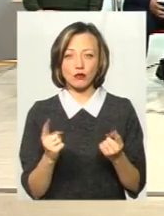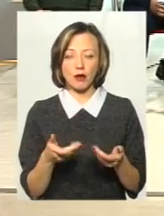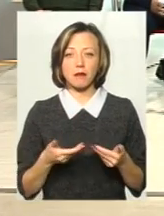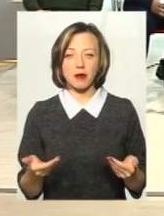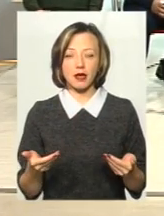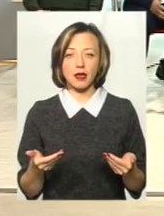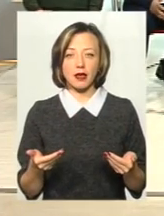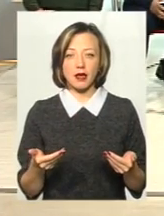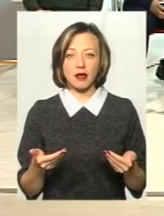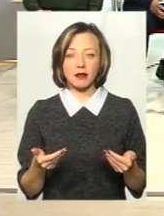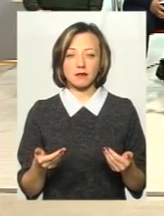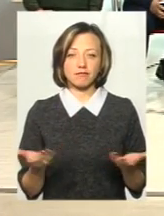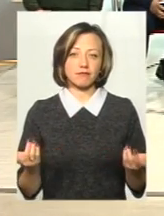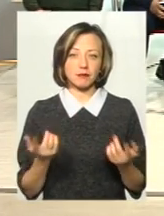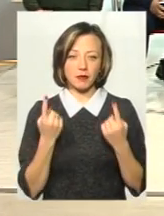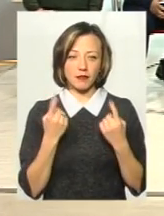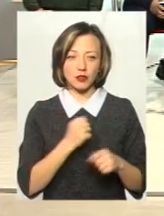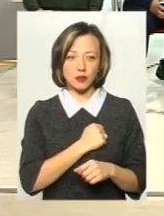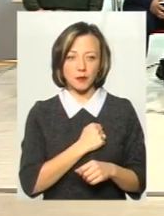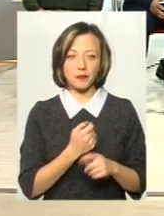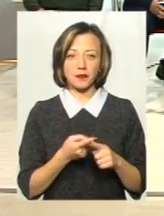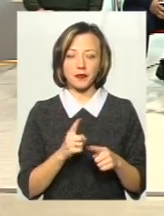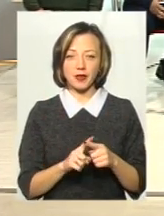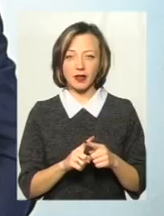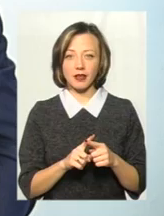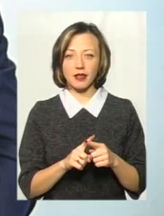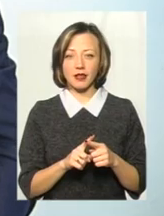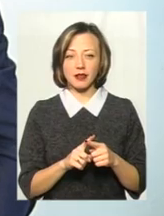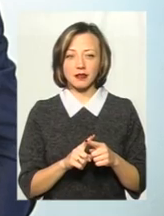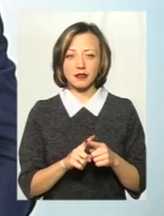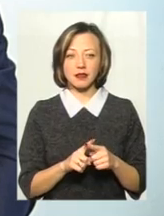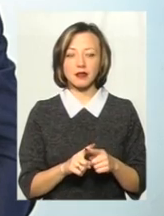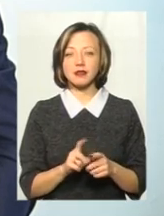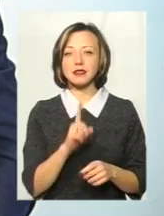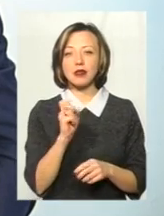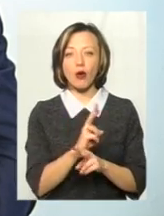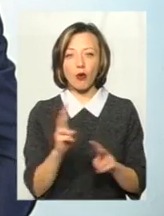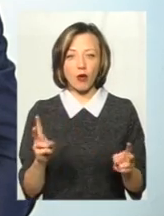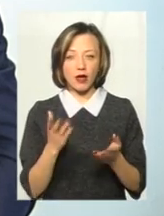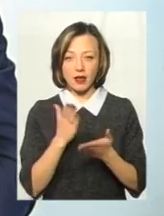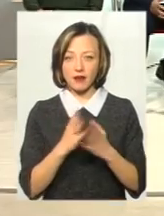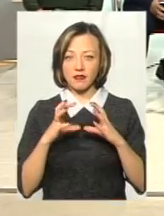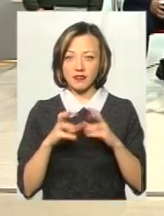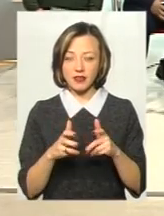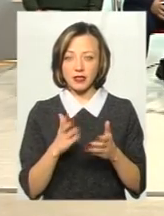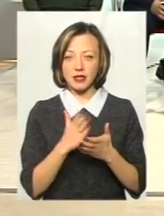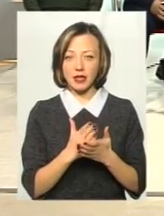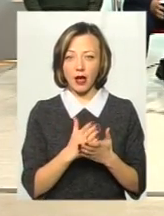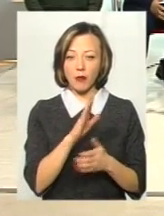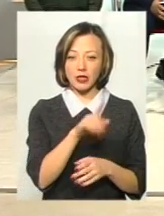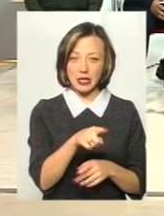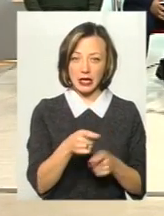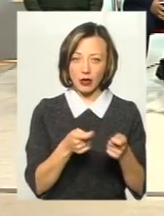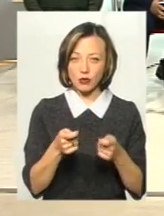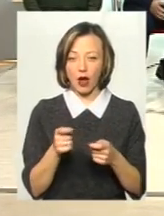ми там, на превеликий жаль, маємо факти? Та ще було б за кого, якщо факти. Чесно. А дуже просто. Якщо нема в світі є тільки дві моменти, або ти керуєш, або